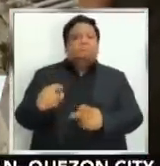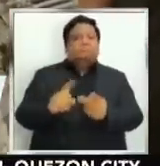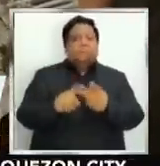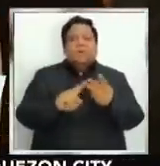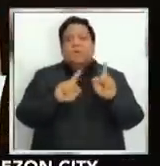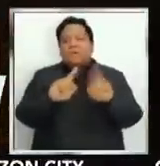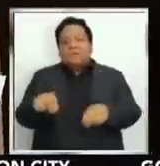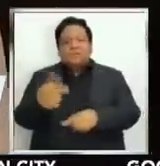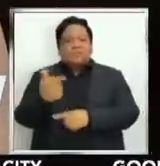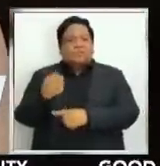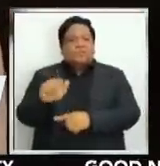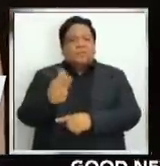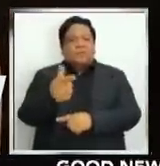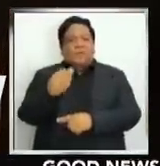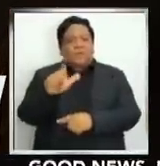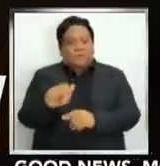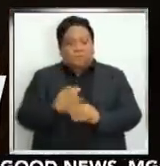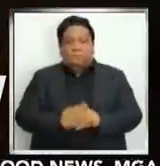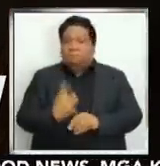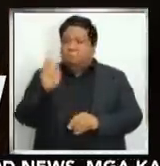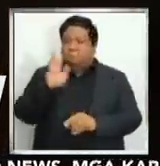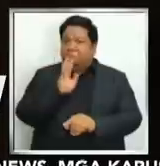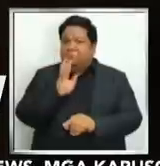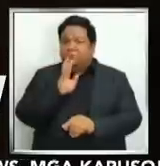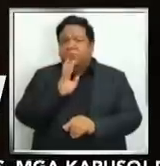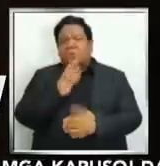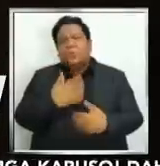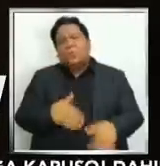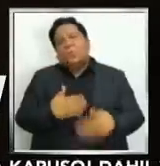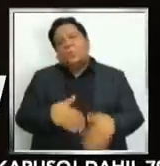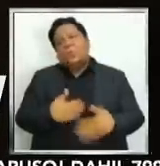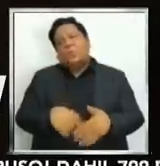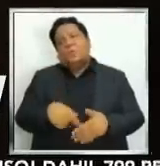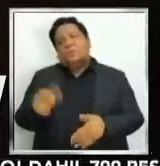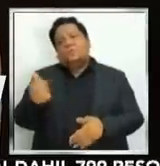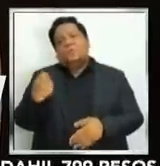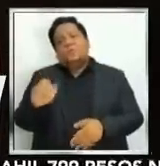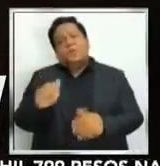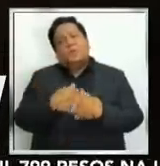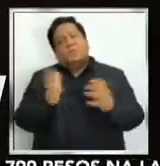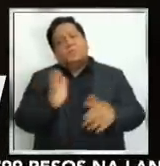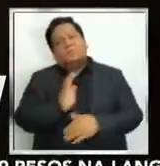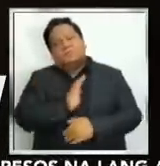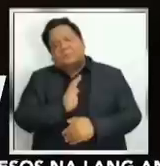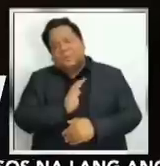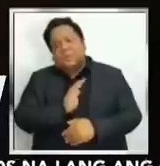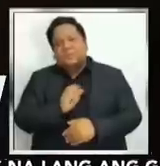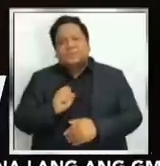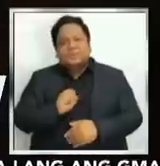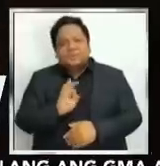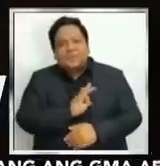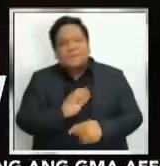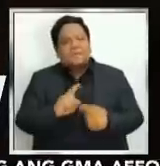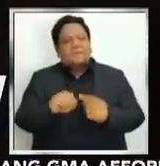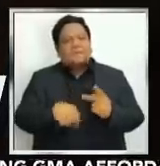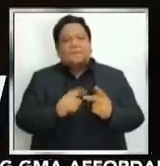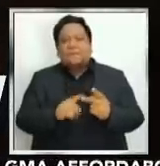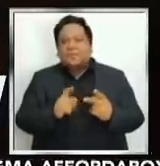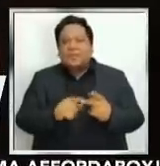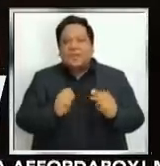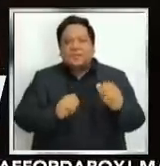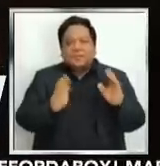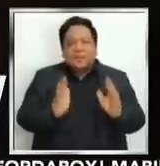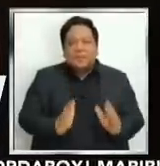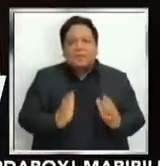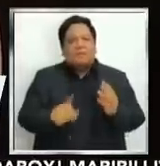Gala. Sabi ko, ang babait ng mga taga-GMA, yung staff, yung artists, yung bosses